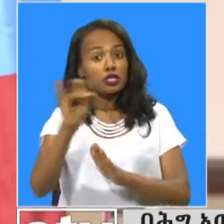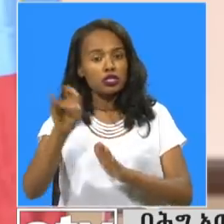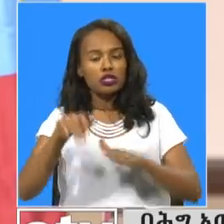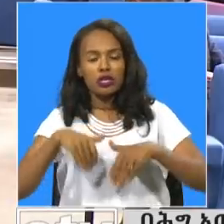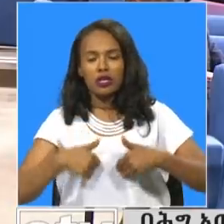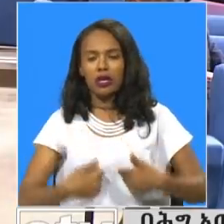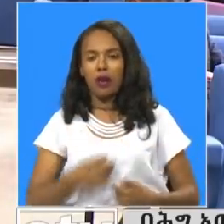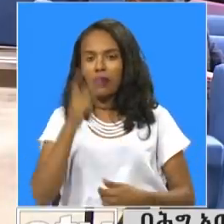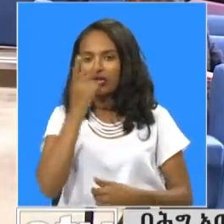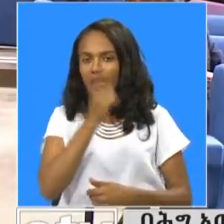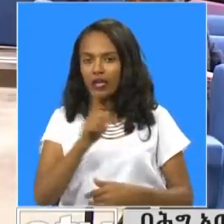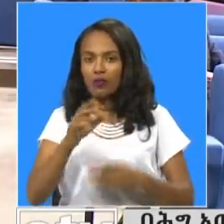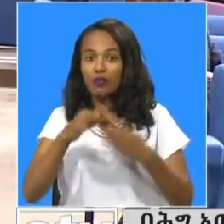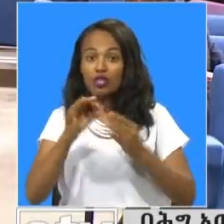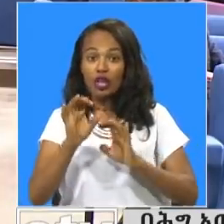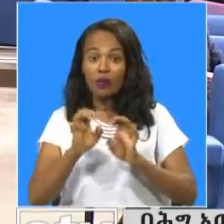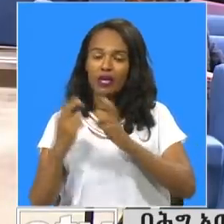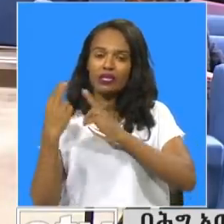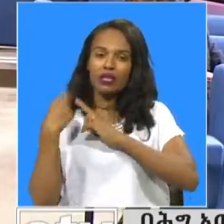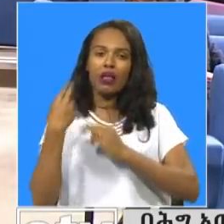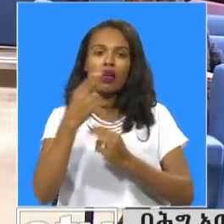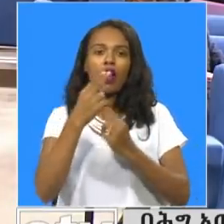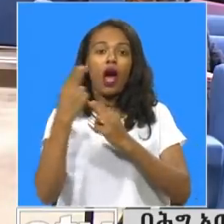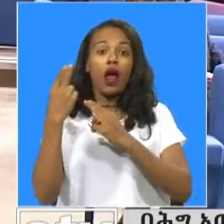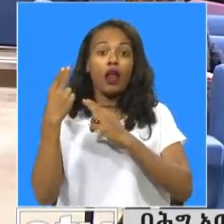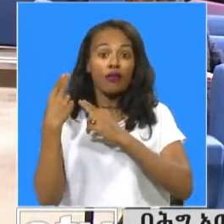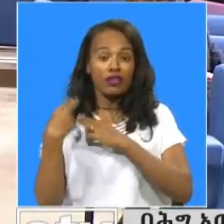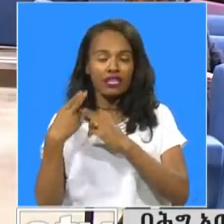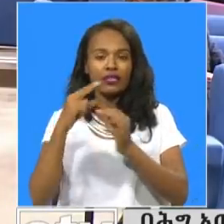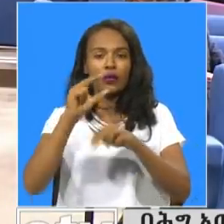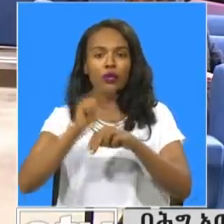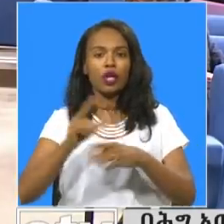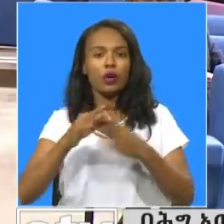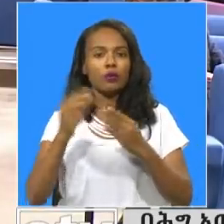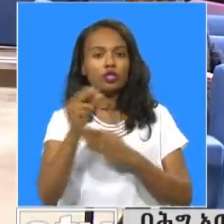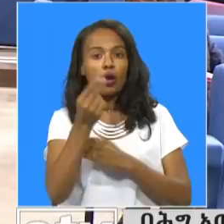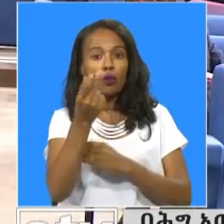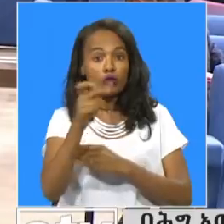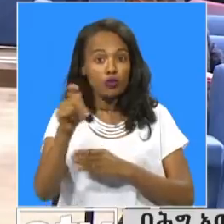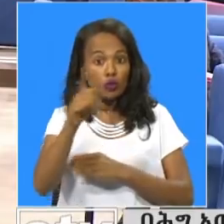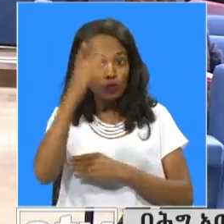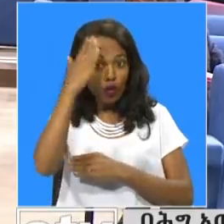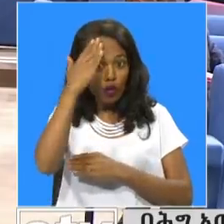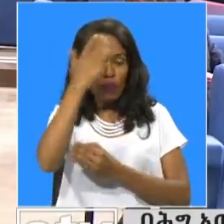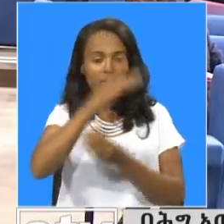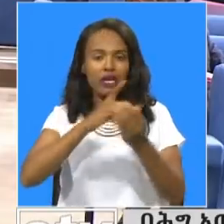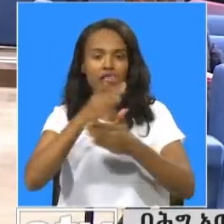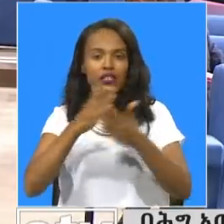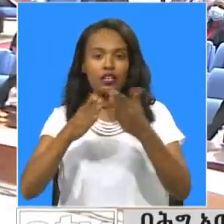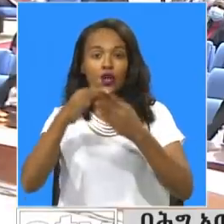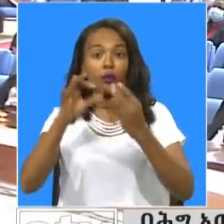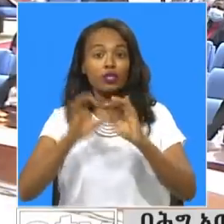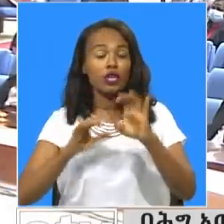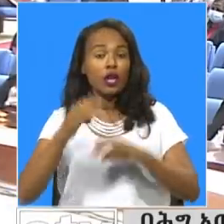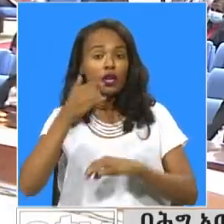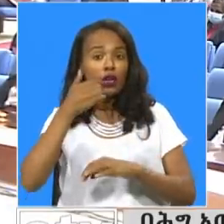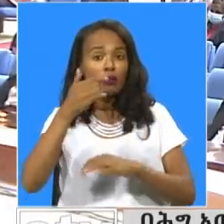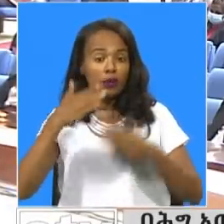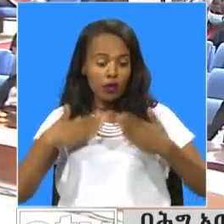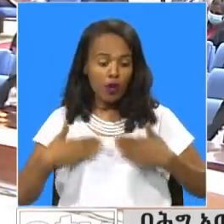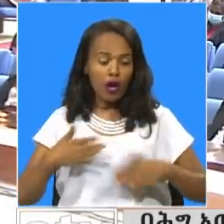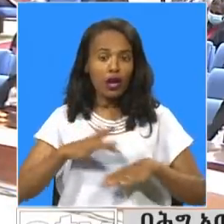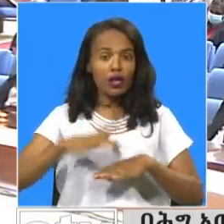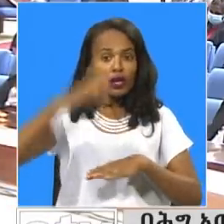የሚያሳይ አይደለም። ምርጫን የማካሄድ ስልጣንና ኃላፊነት የብሔራዊ ምርጫ ቦርድ መሆኑ እየታወቀ በክልል ደረጃ ምርጫና አካሄዳለን በሚለው አካላት